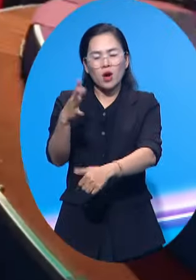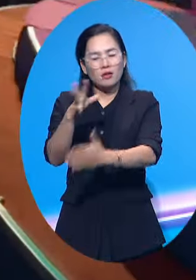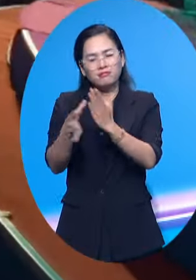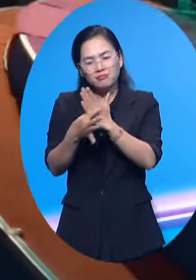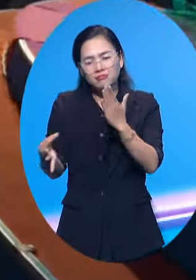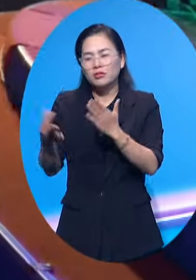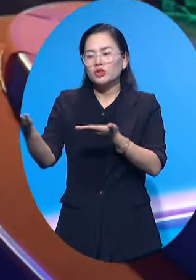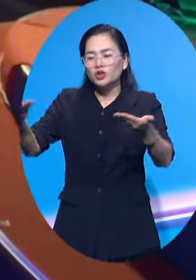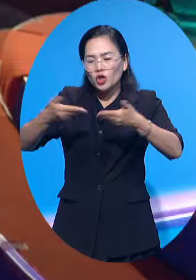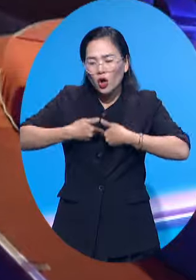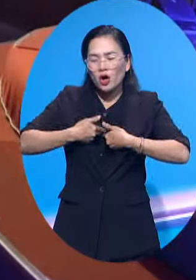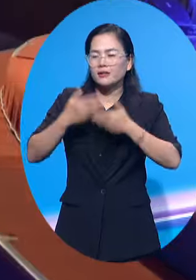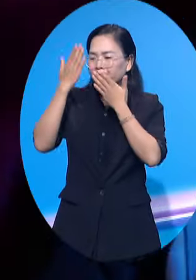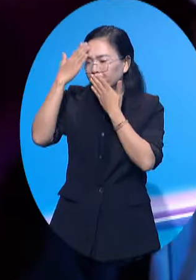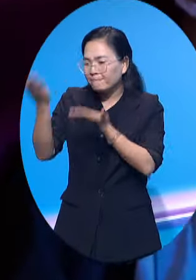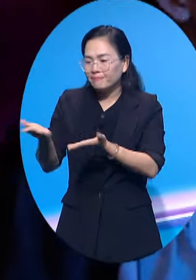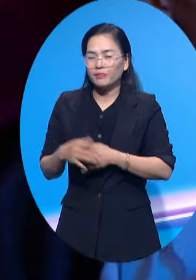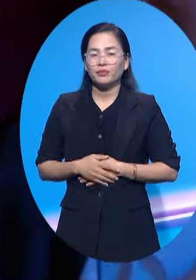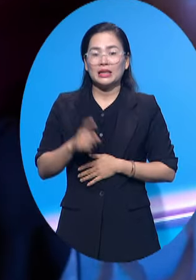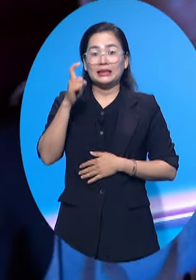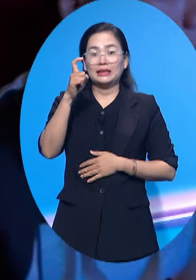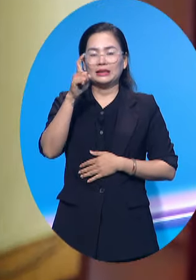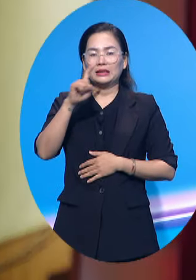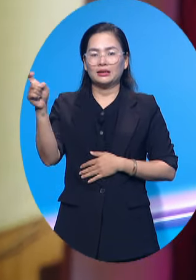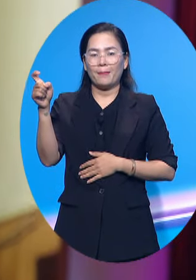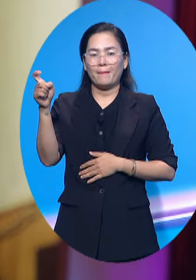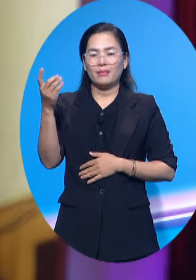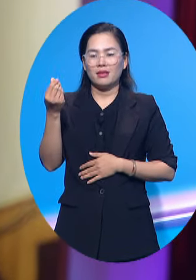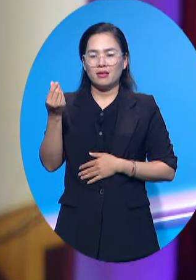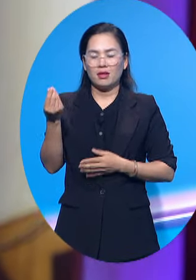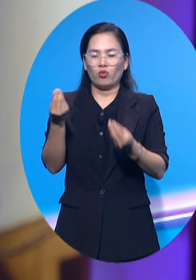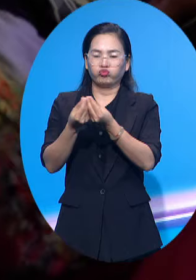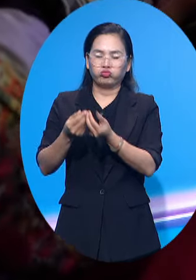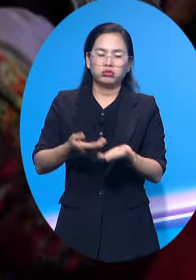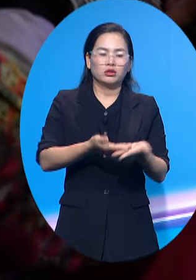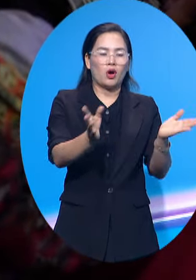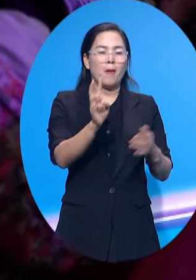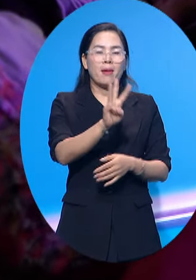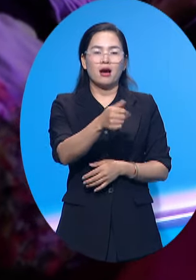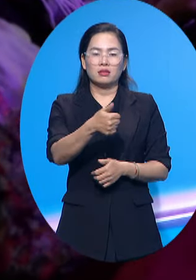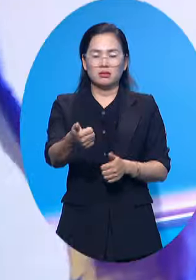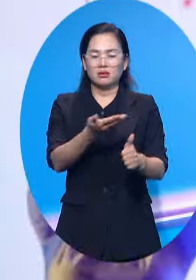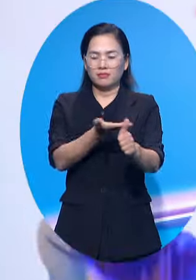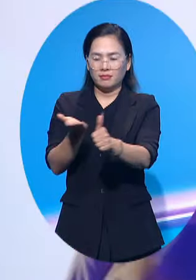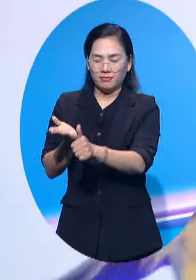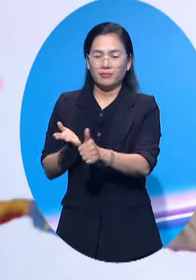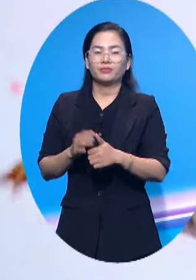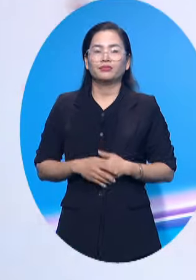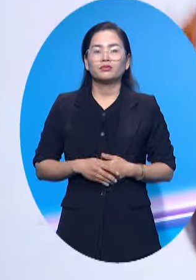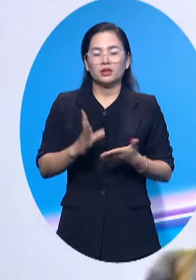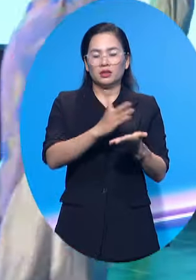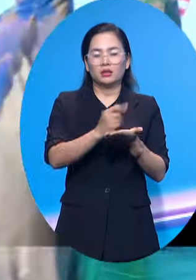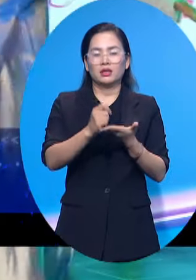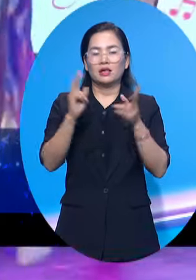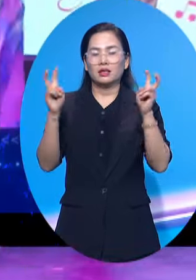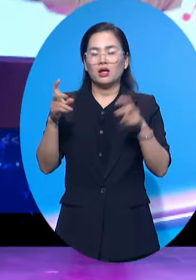tổ chức dự án cũng đã trích 90% số tiền bán hàng gây quỹ để giúp đỡ cho 3 hoàn cảnh khó khăn đang cần được giúp đỡ. Dự án Giọt